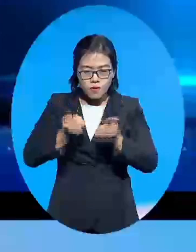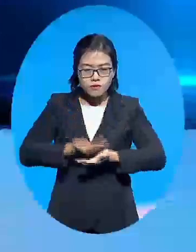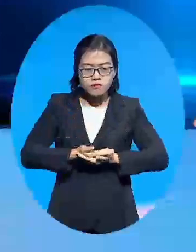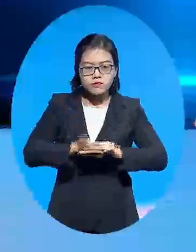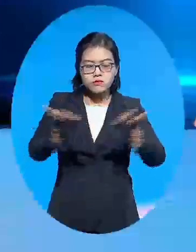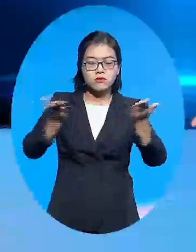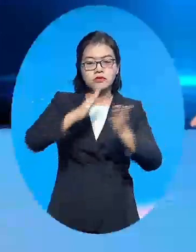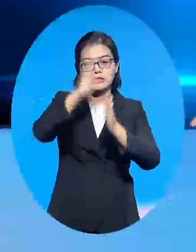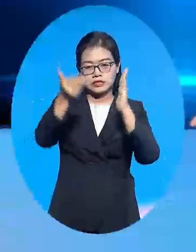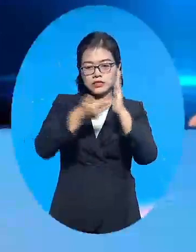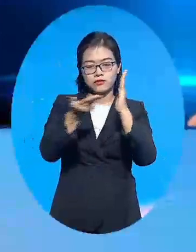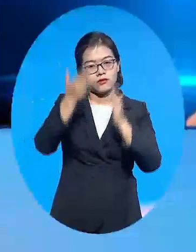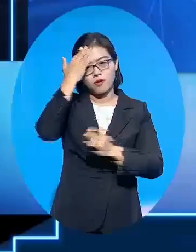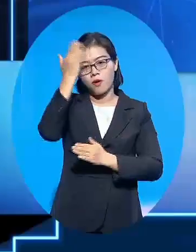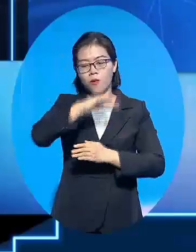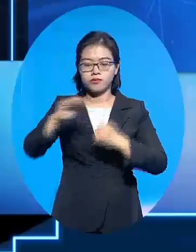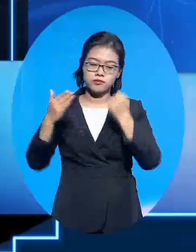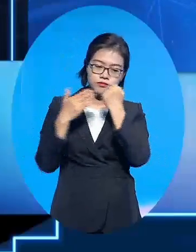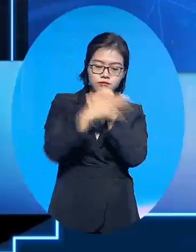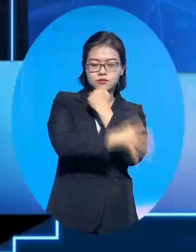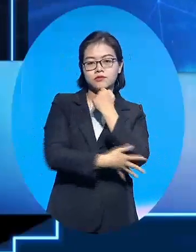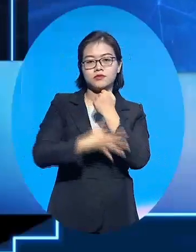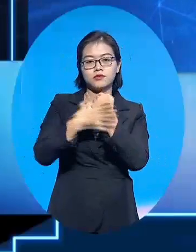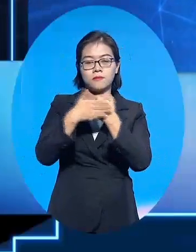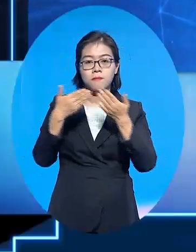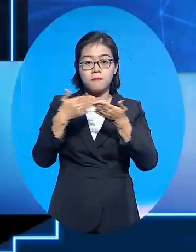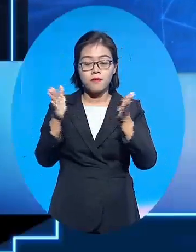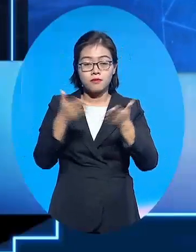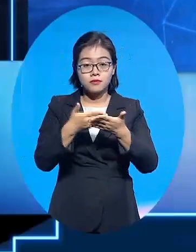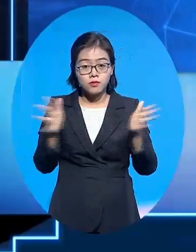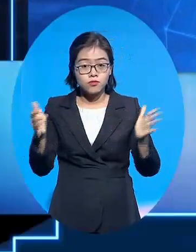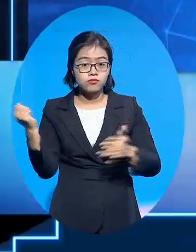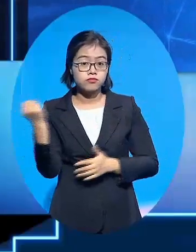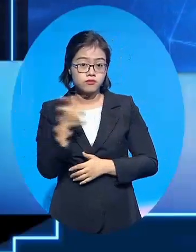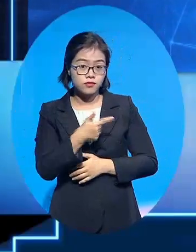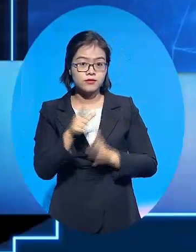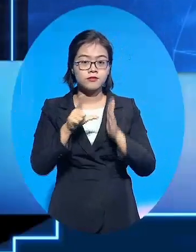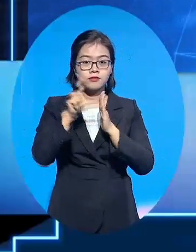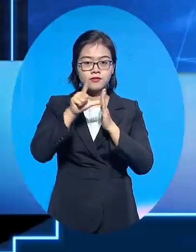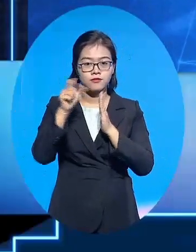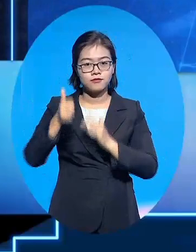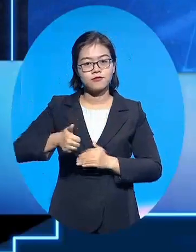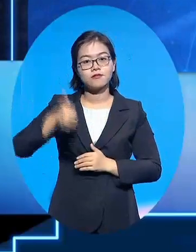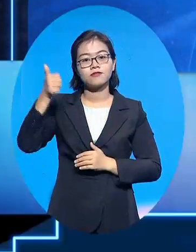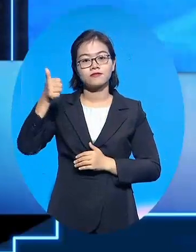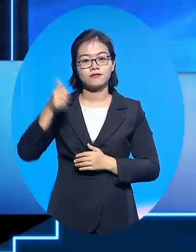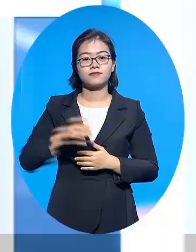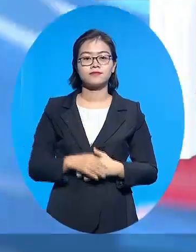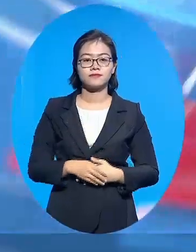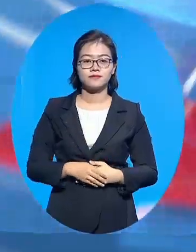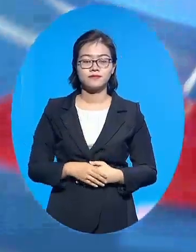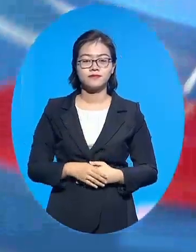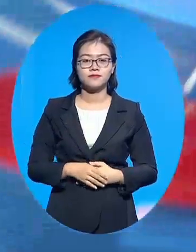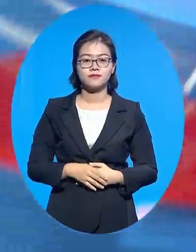học sinh khắp mọi miền đất nước ở quy mô lớn hơn và nhiều trải nghiệm chất lượng hơn trong thời gian tới